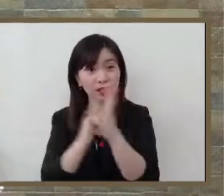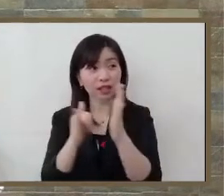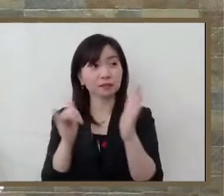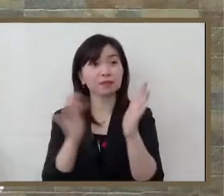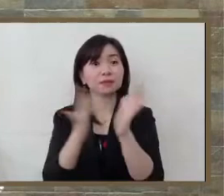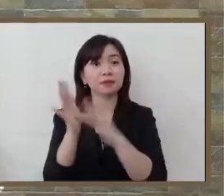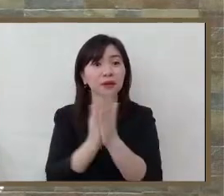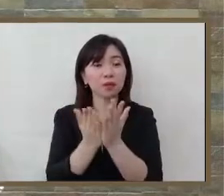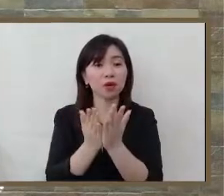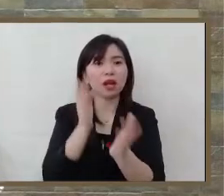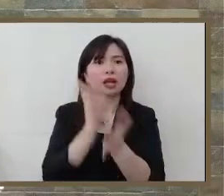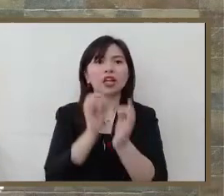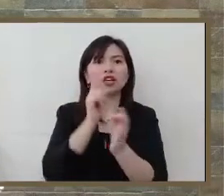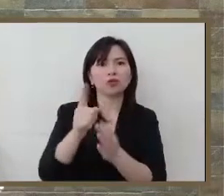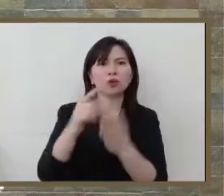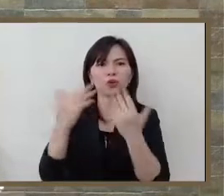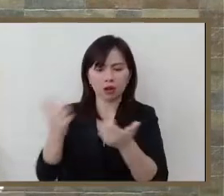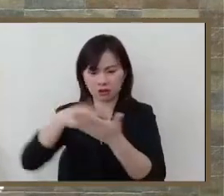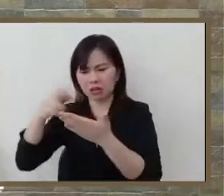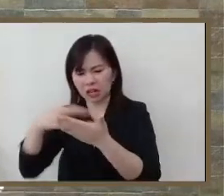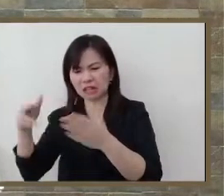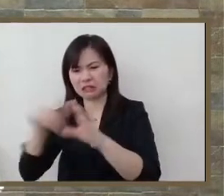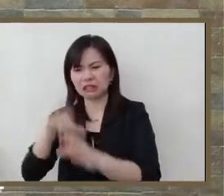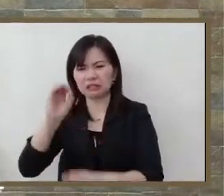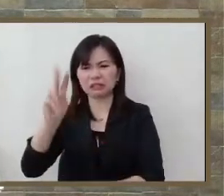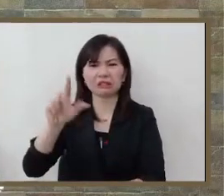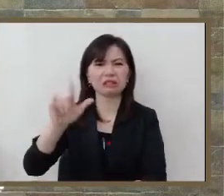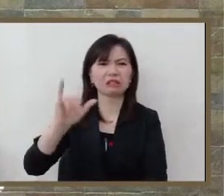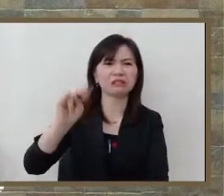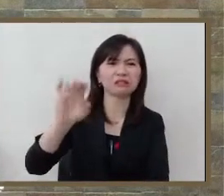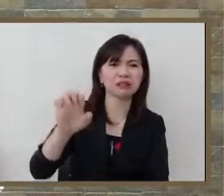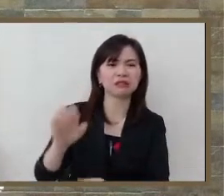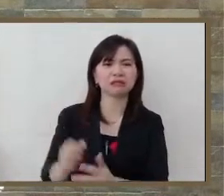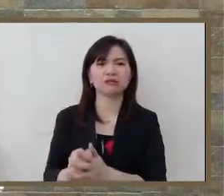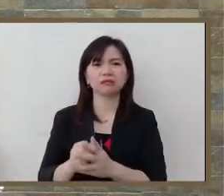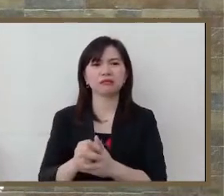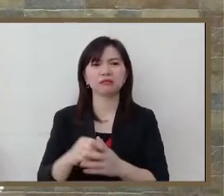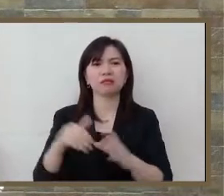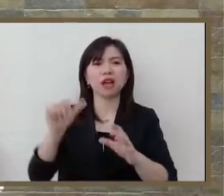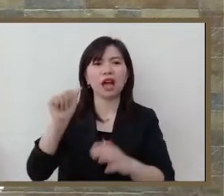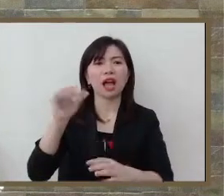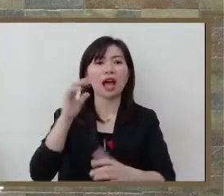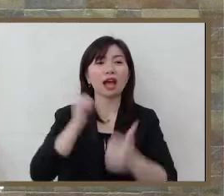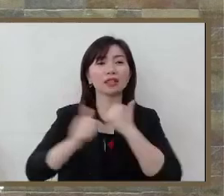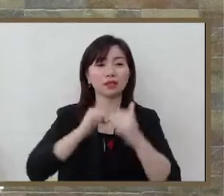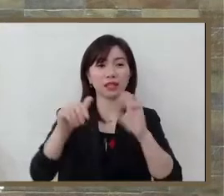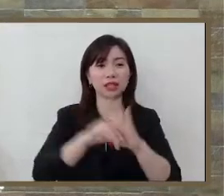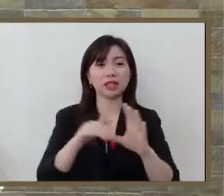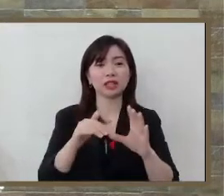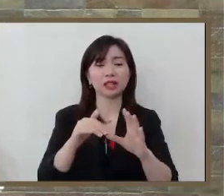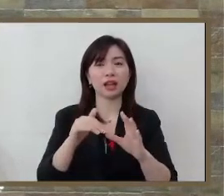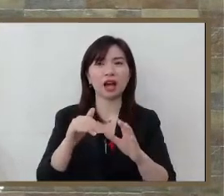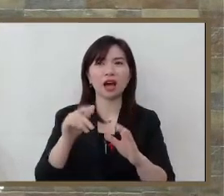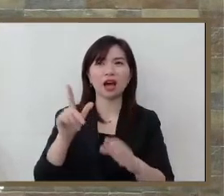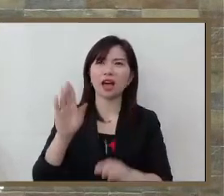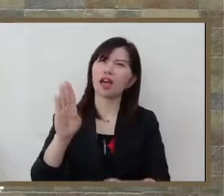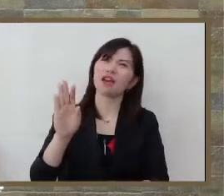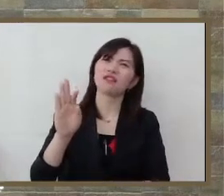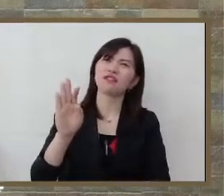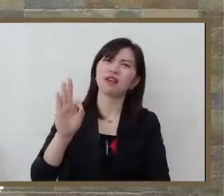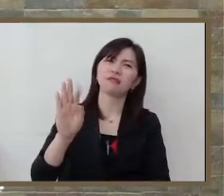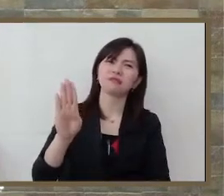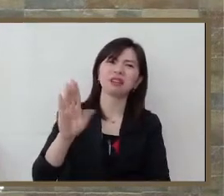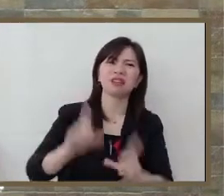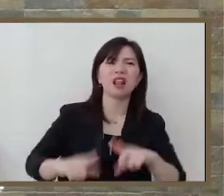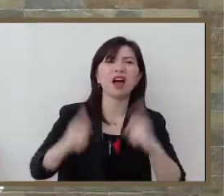Kailan mo binuksan yan? Ngayong third Baptist Youth Revival. But it is not too late. It is not too late. The